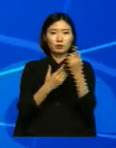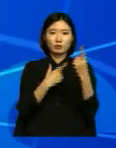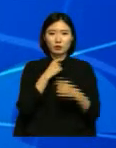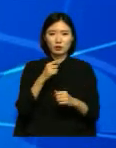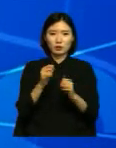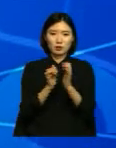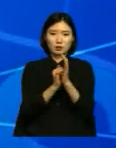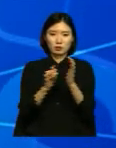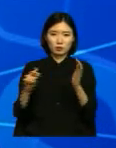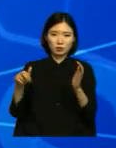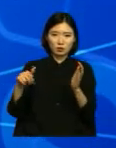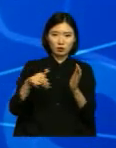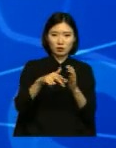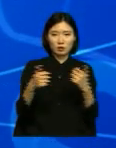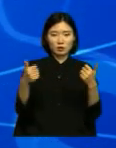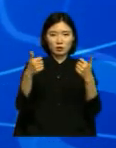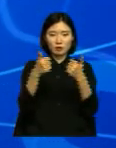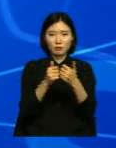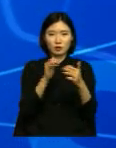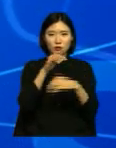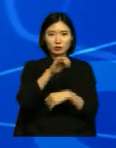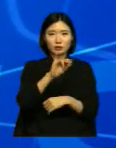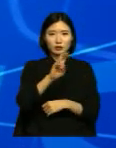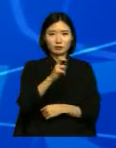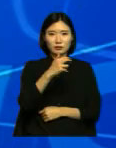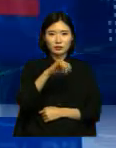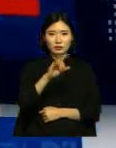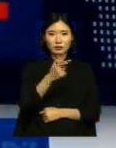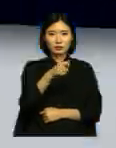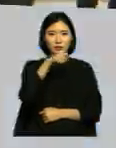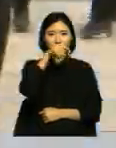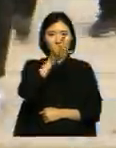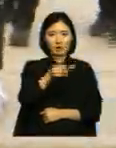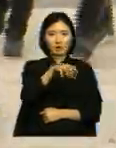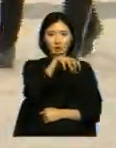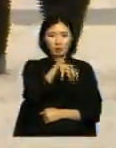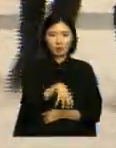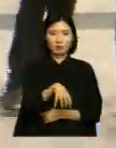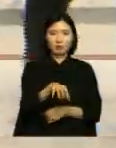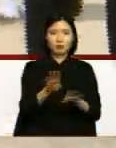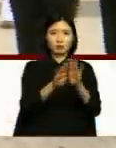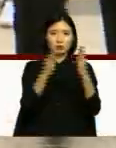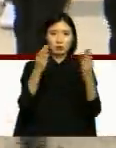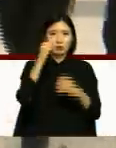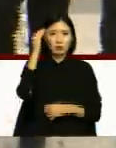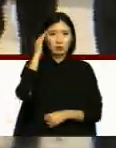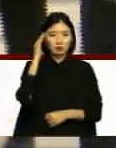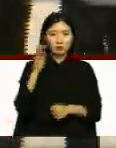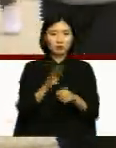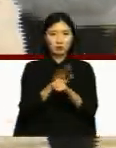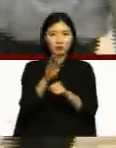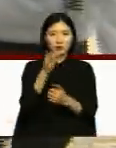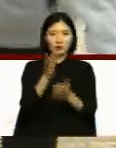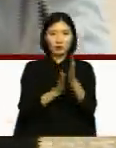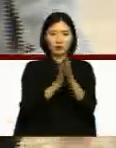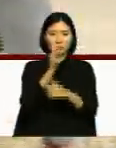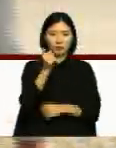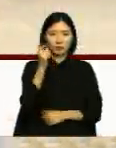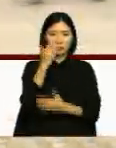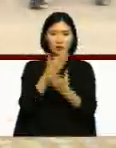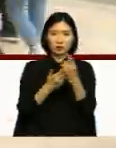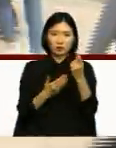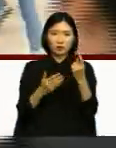평화통일연원 가족 걷기 대회가 지난 6일 파주 임진각 평화누리공원에서 열렸습니다. 대한민국 사랑본부와